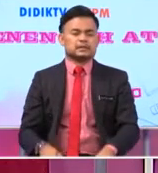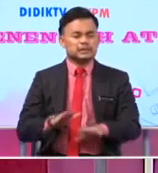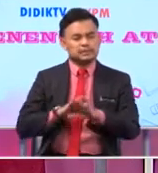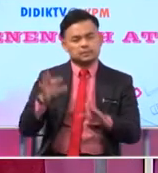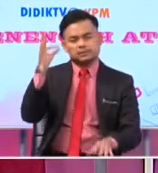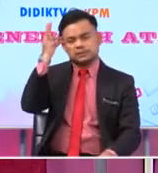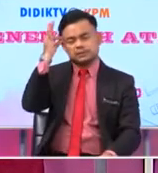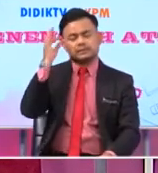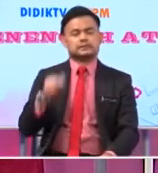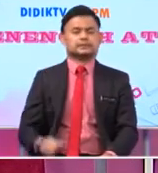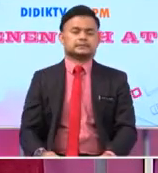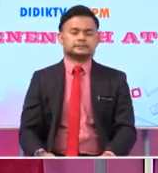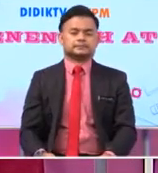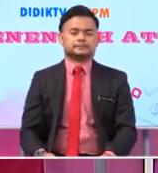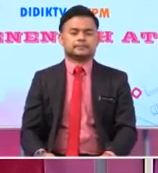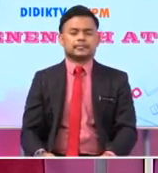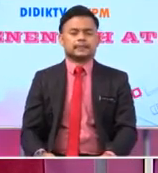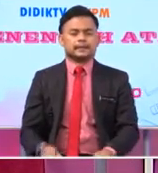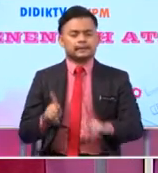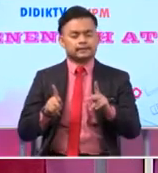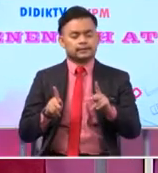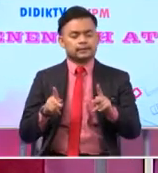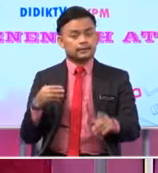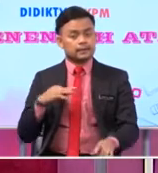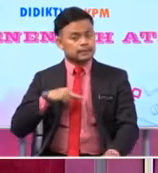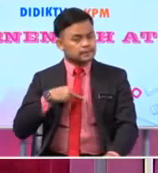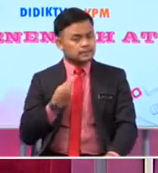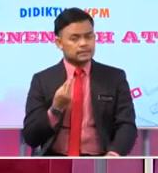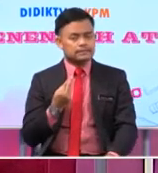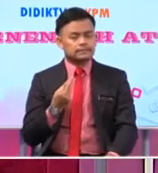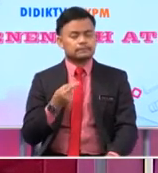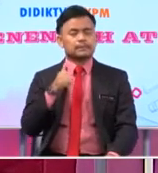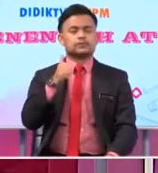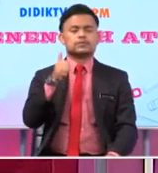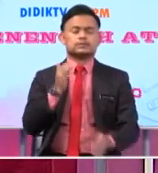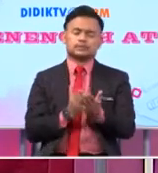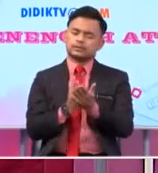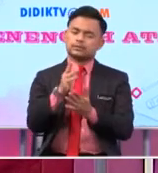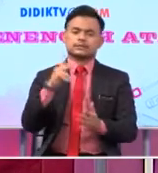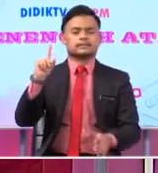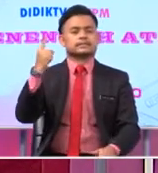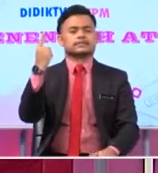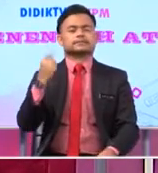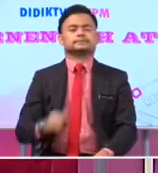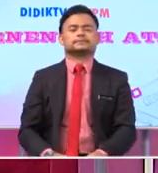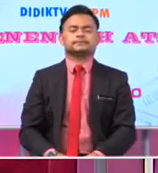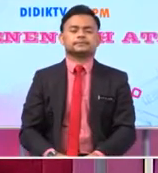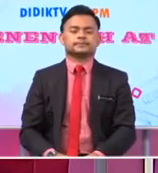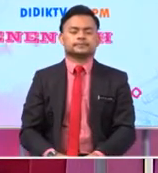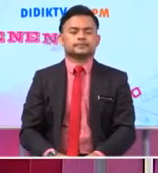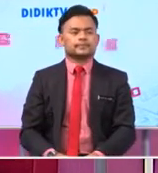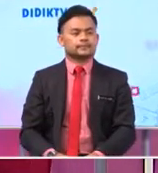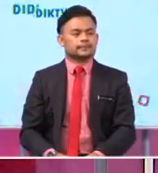oke takbo oke kalau kita Desa Benda Coba kita teruskan saja Oke betul hai